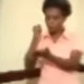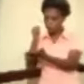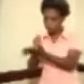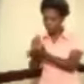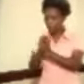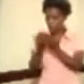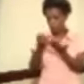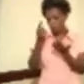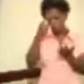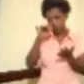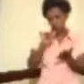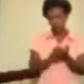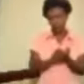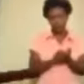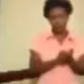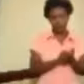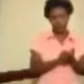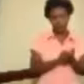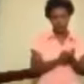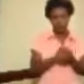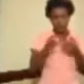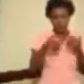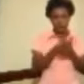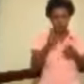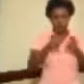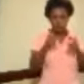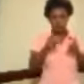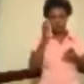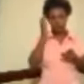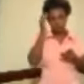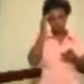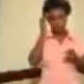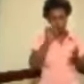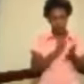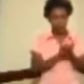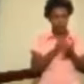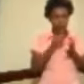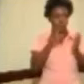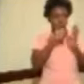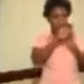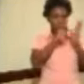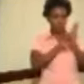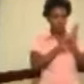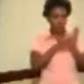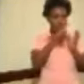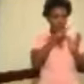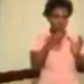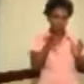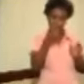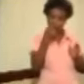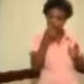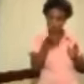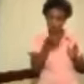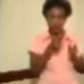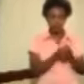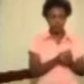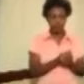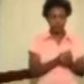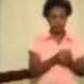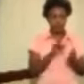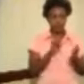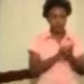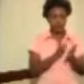passe au CAI là, même côté me passe là, tout le monde connaît, et l'État identifie les noms sous bagaille. Donc, c'est pour vous montrer que